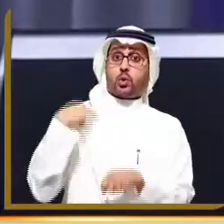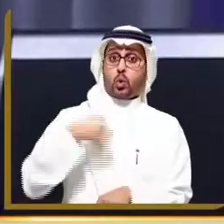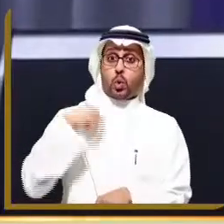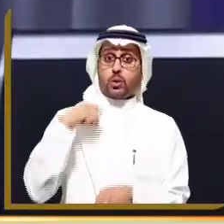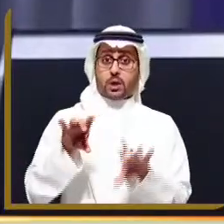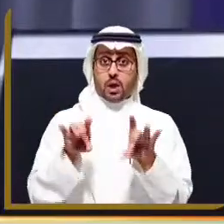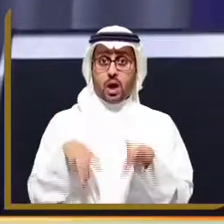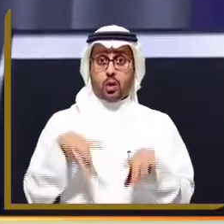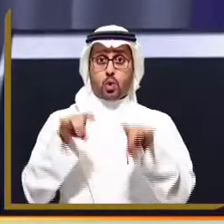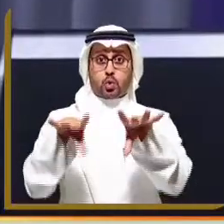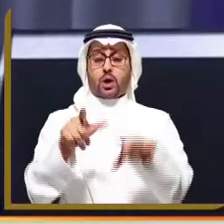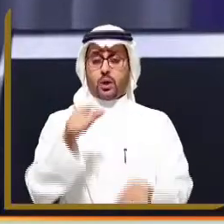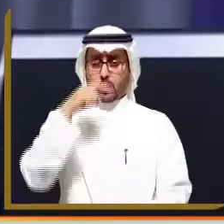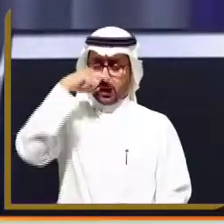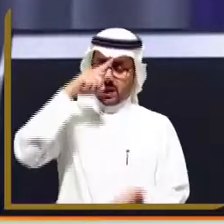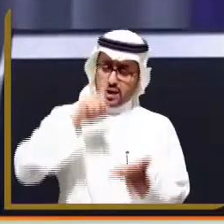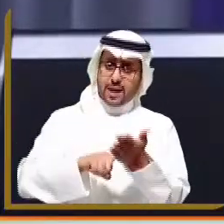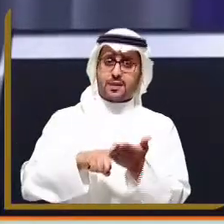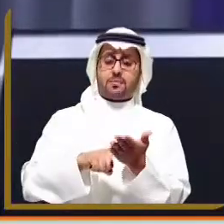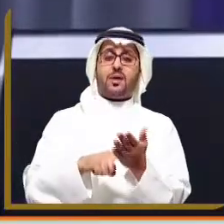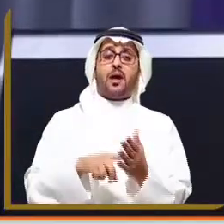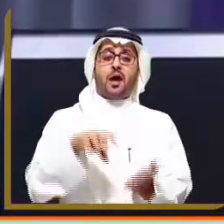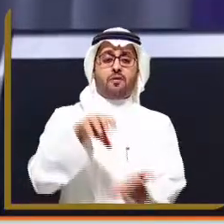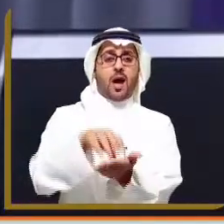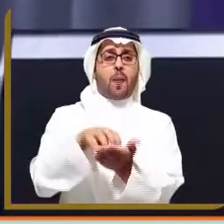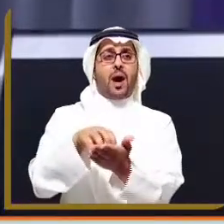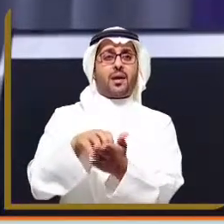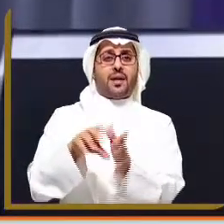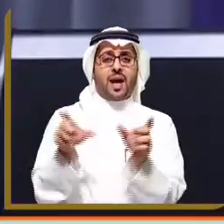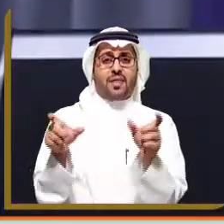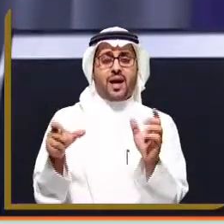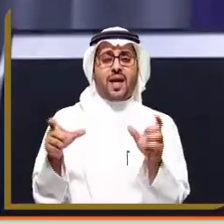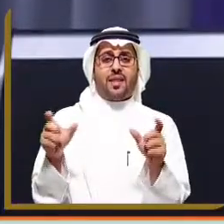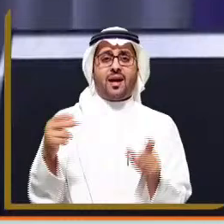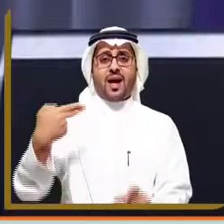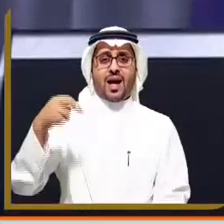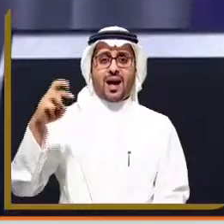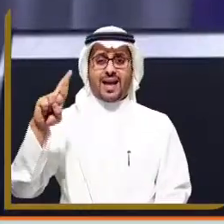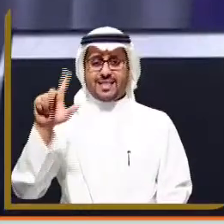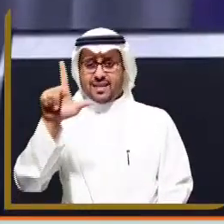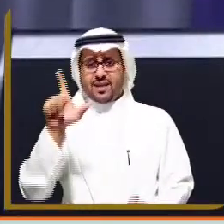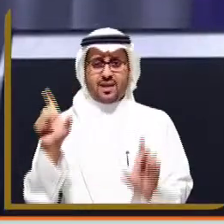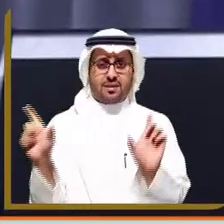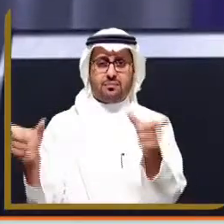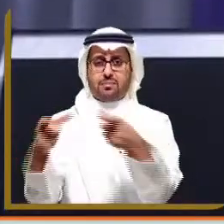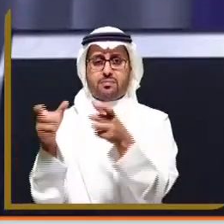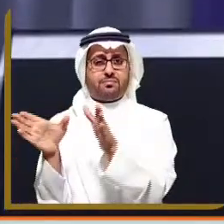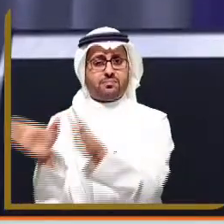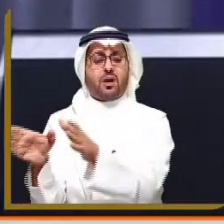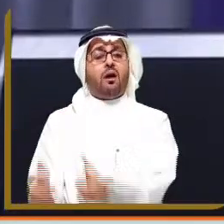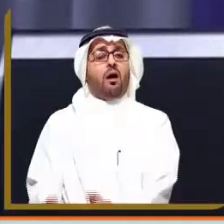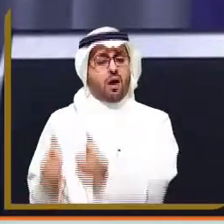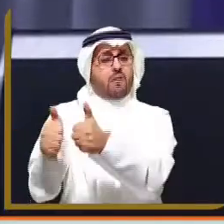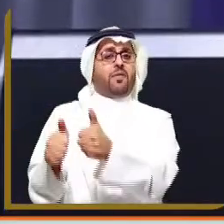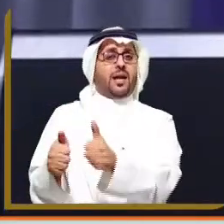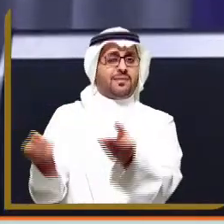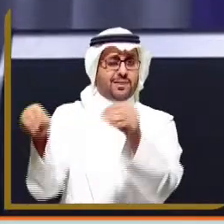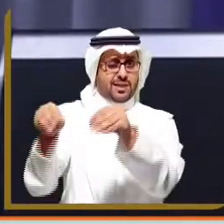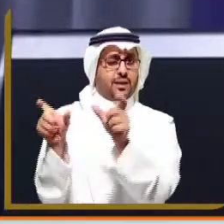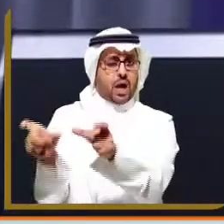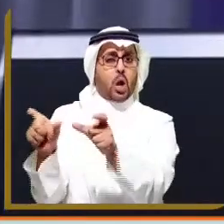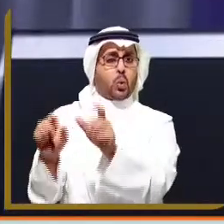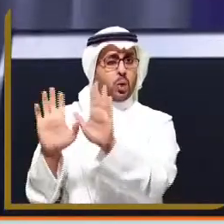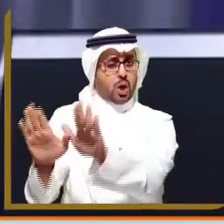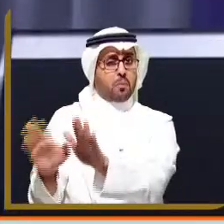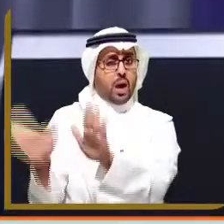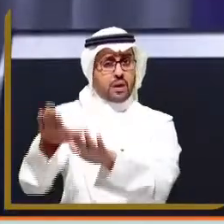البلاد بإنشاء مرافق للحجر الصحي لتكون مخصصة لاستقبال هؤلاء الأشخاص، وتعد هذه المرة الثالثة